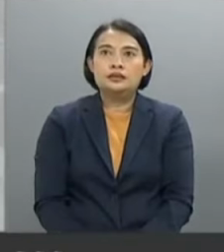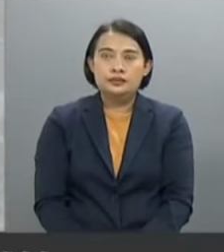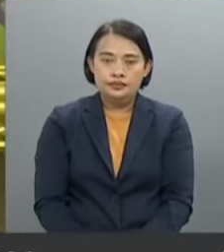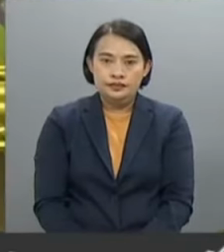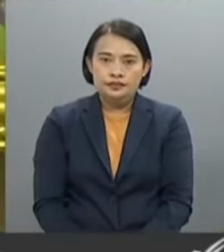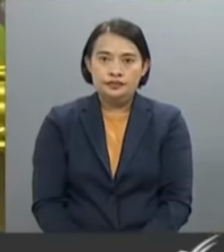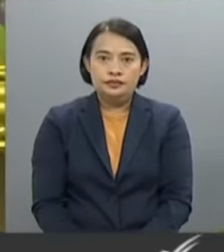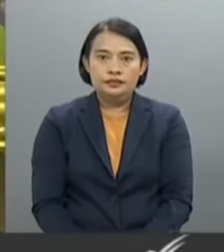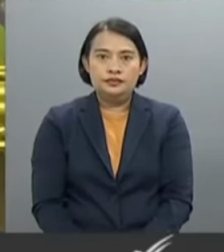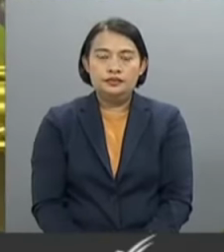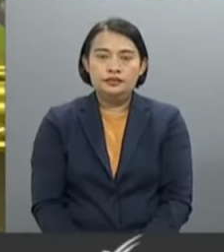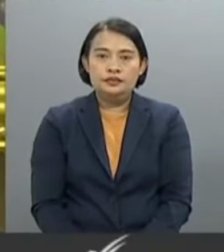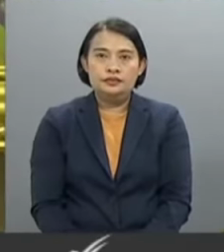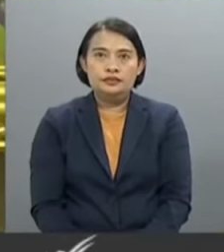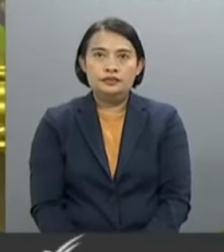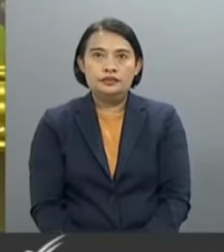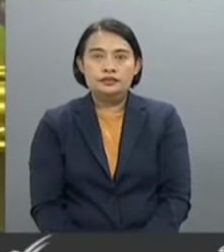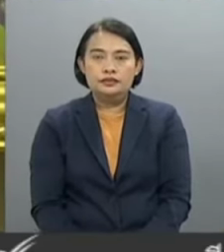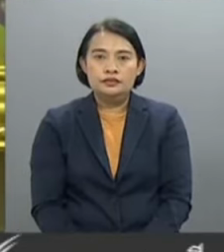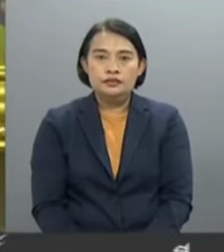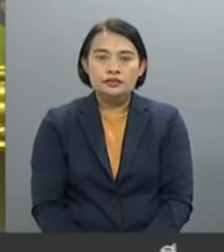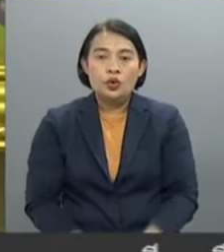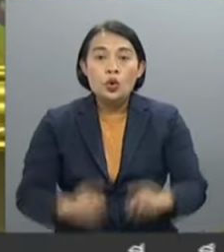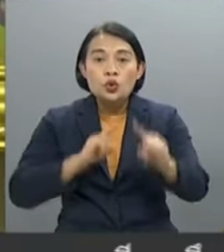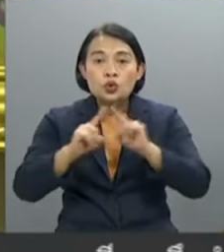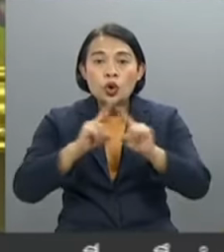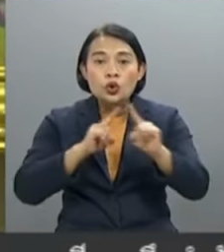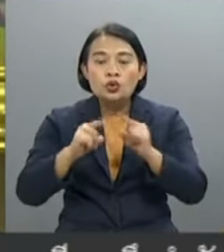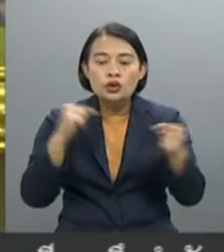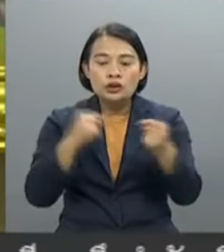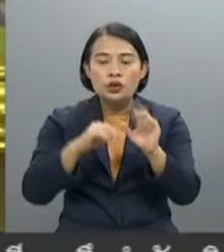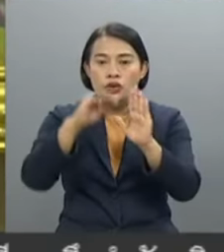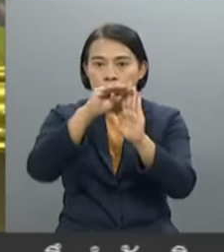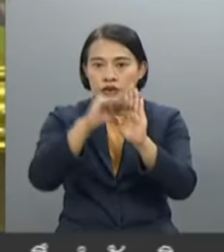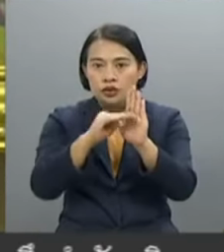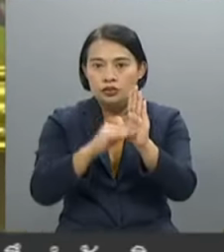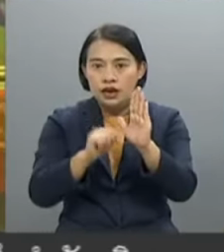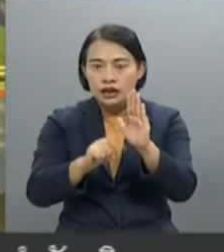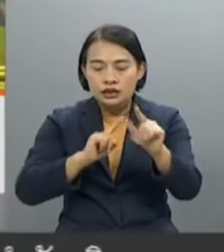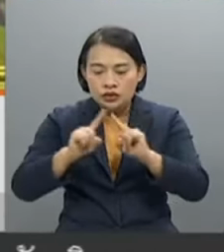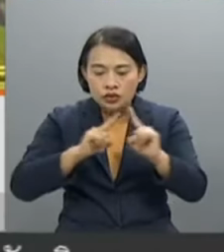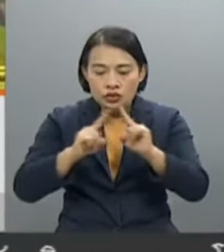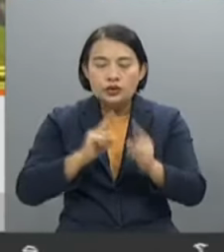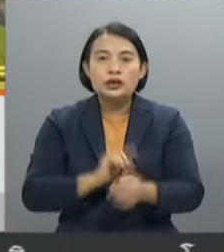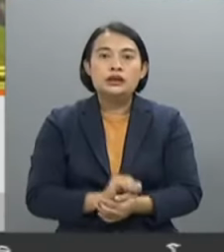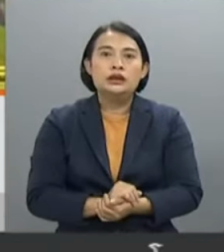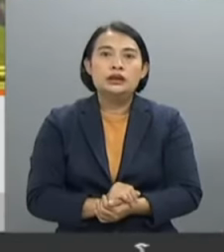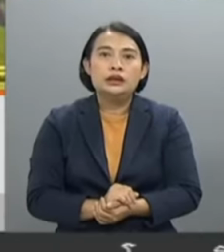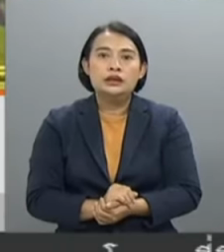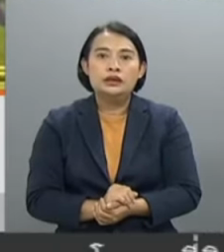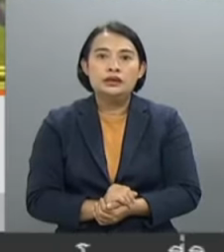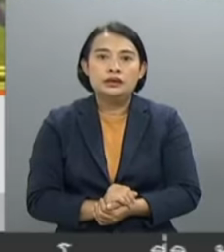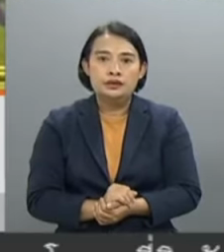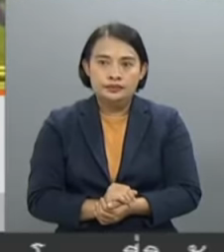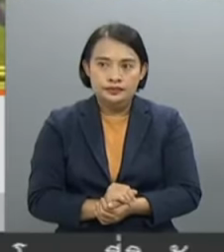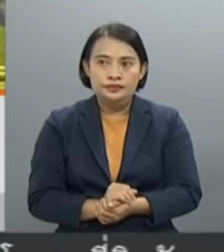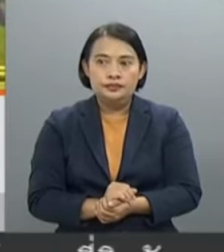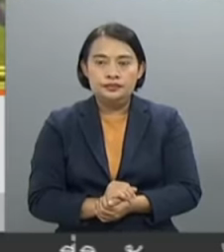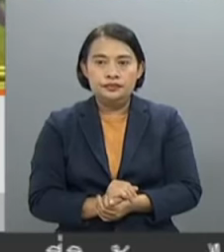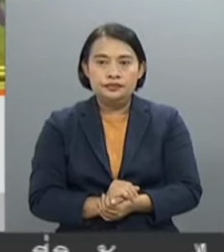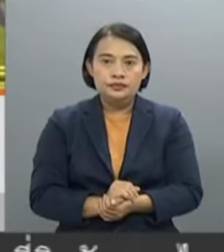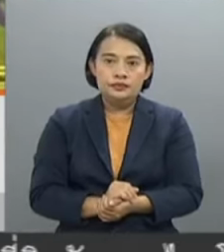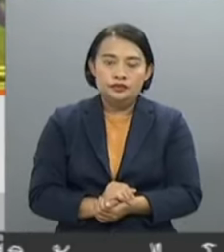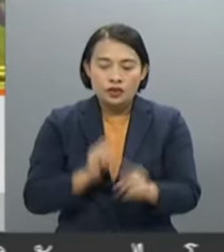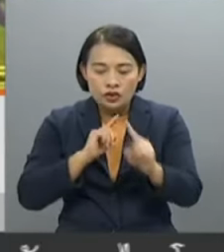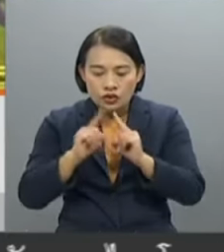เดี๋ยวต้องคุยเรื่องของนโยบายด้วยครับว่าจะยังไงนะฮะเราอาจจะต้องคุยกับคณะกรรมการ